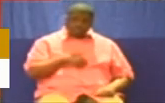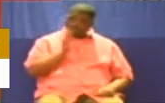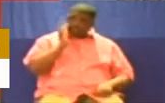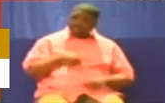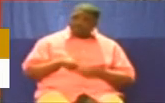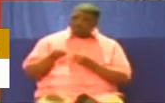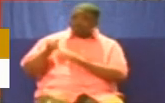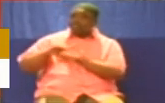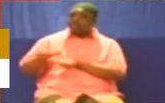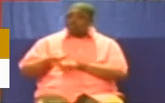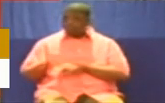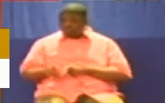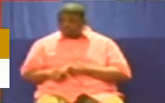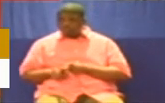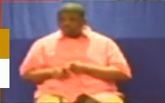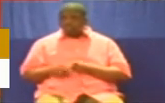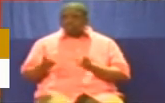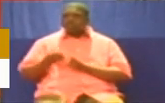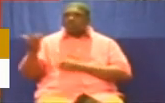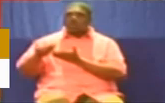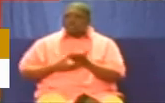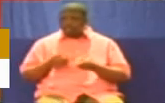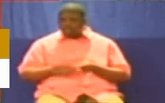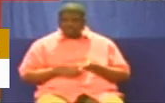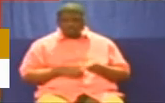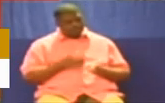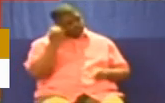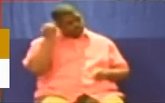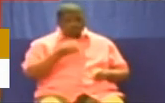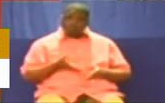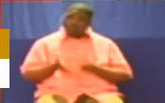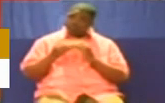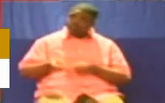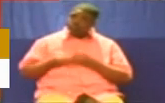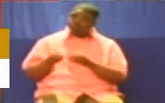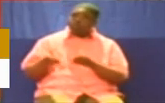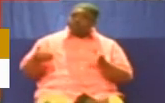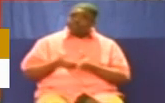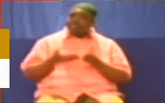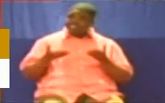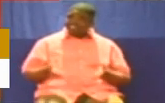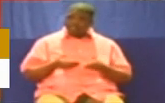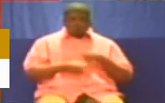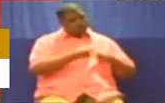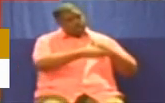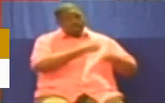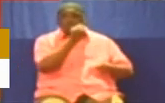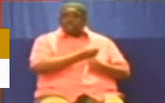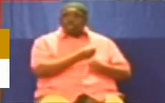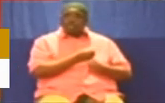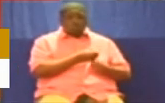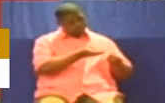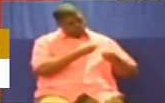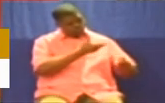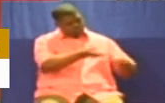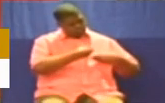kutoa maelezo, kwenda kutoa kama waraka, ili kama wana maoni waweze kuyatoa. Kwa hiyo mpaka sasa hivi wanaendelea kutuletea maoni,